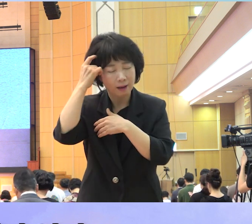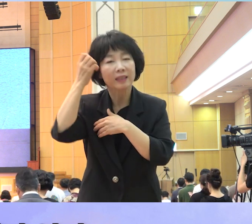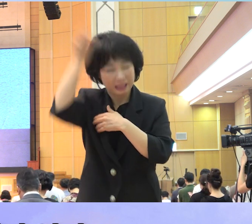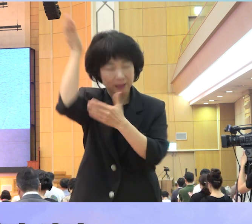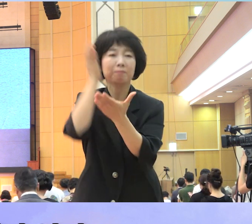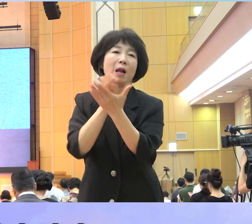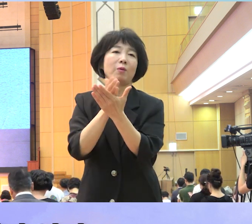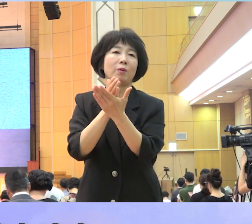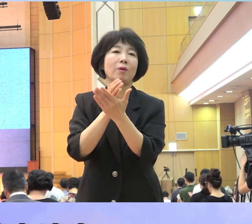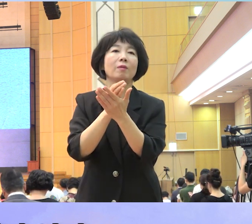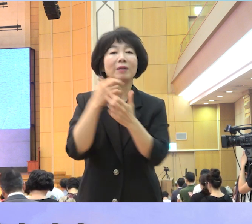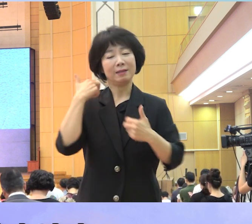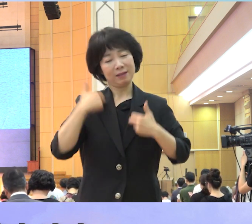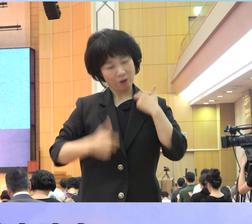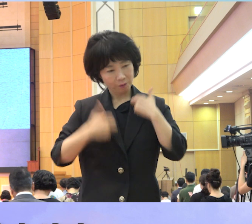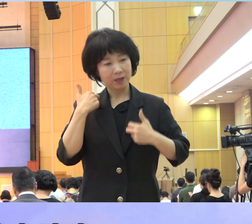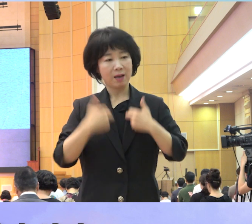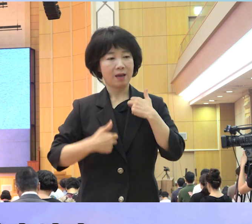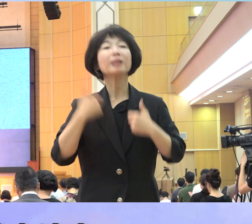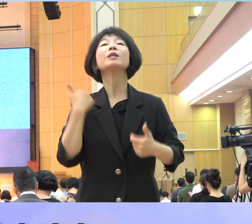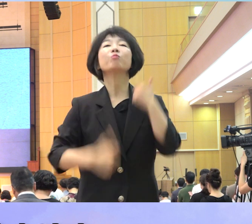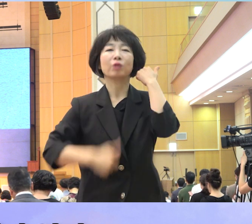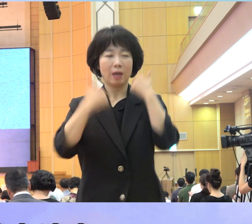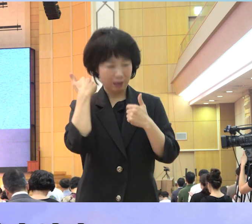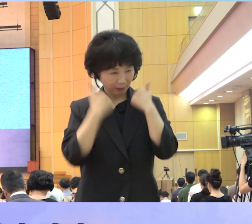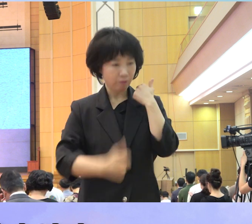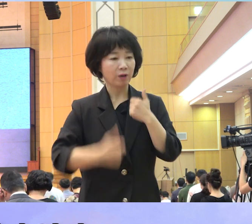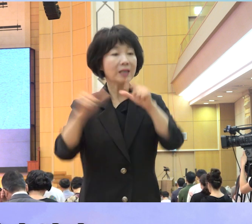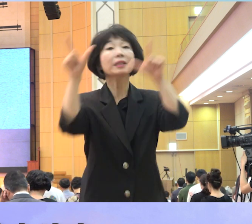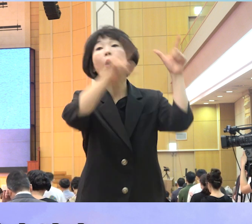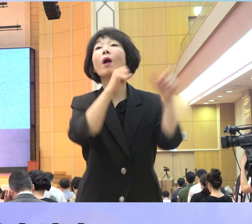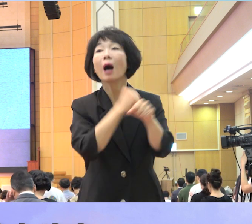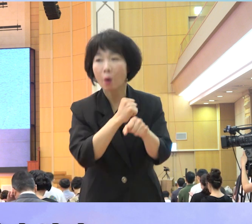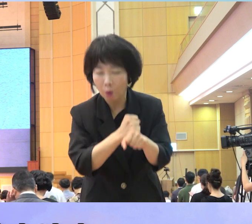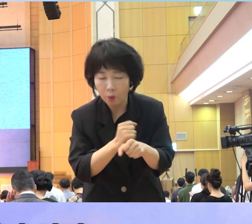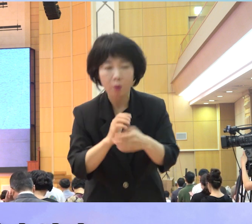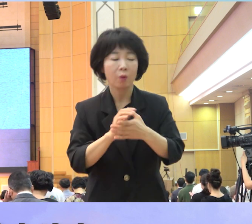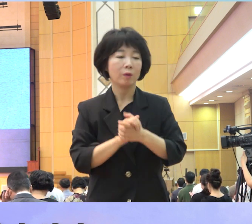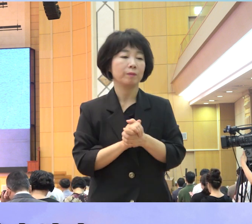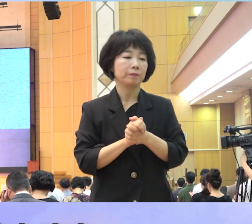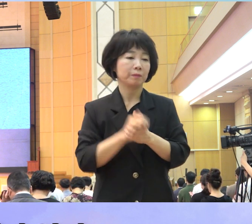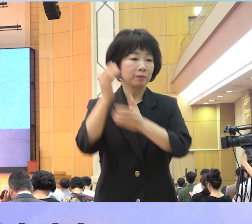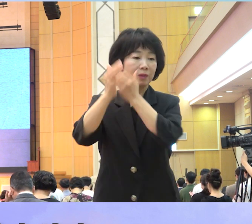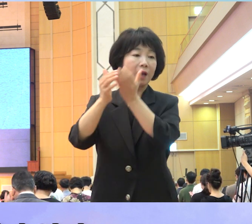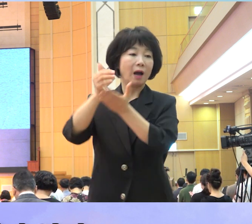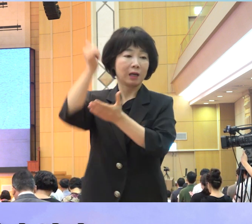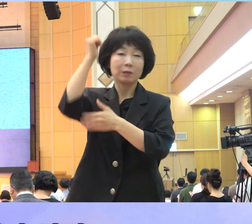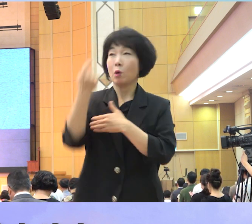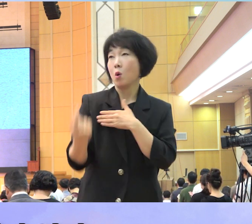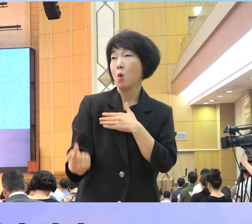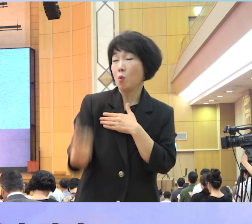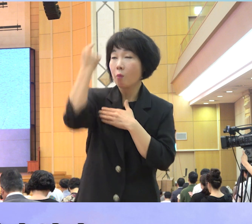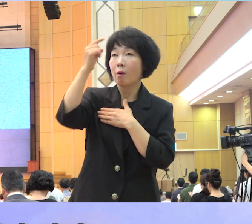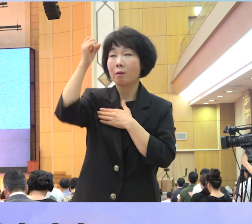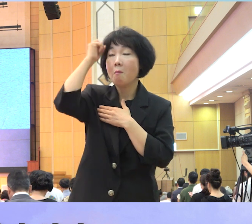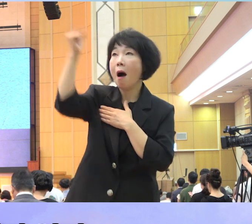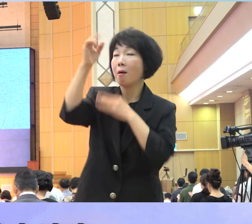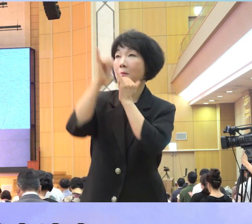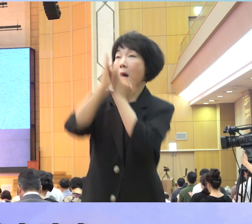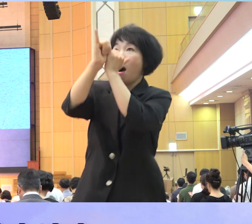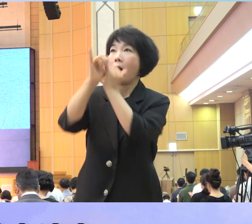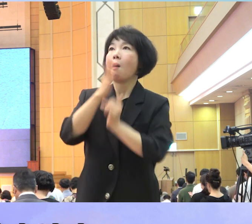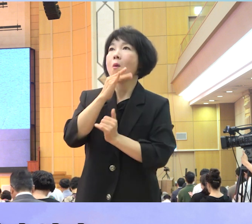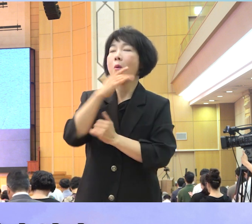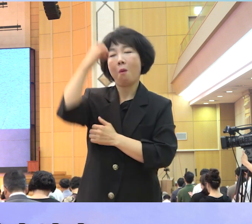주시고, 즐기고 그런 것보다 하나님의 높고 위대하심을 다시 한번